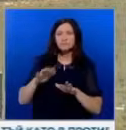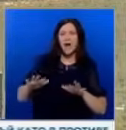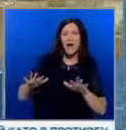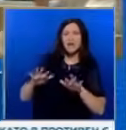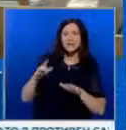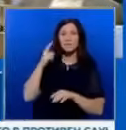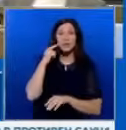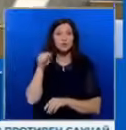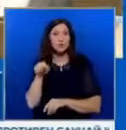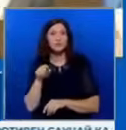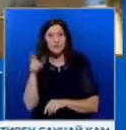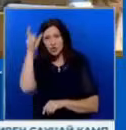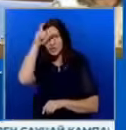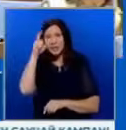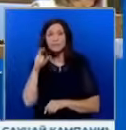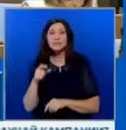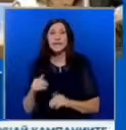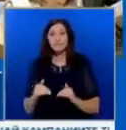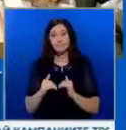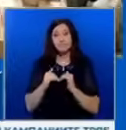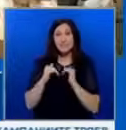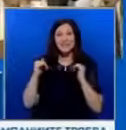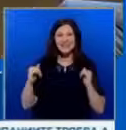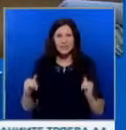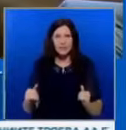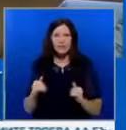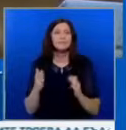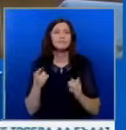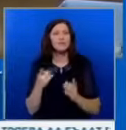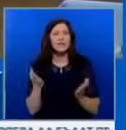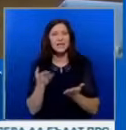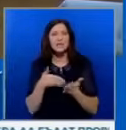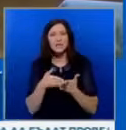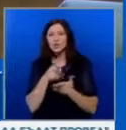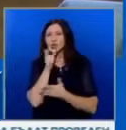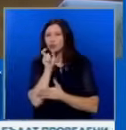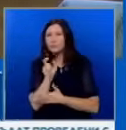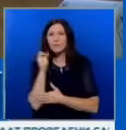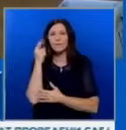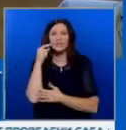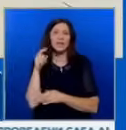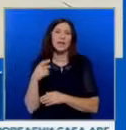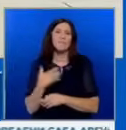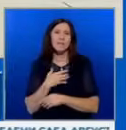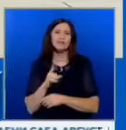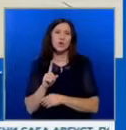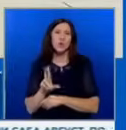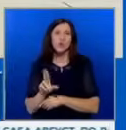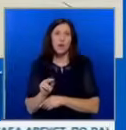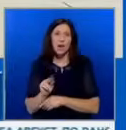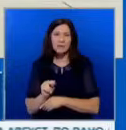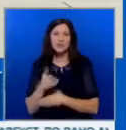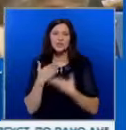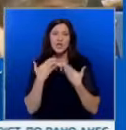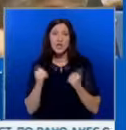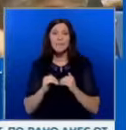това, че ДПС е пред разцепление. Това стана и заради думите на председателя Делян Пеевски, който каза, че